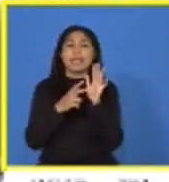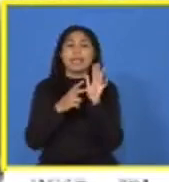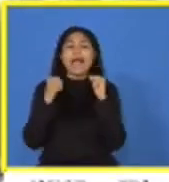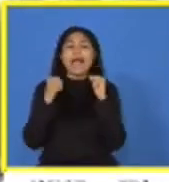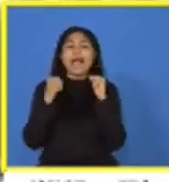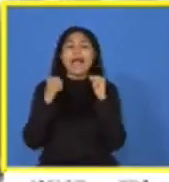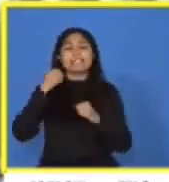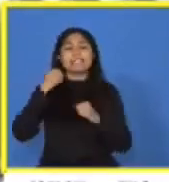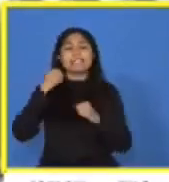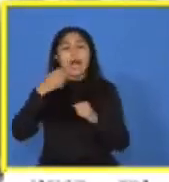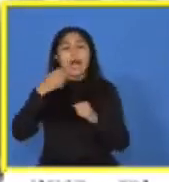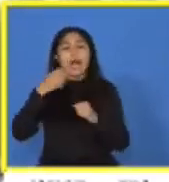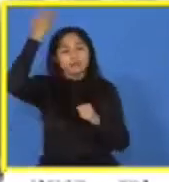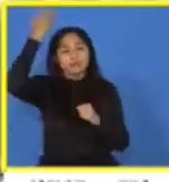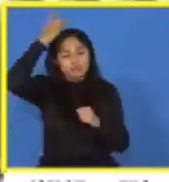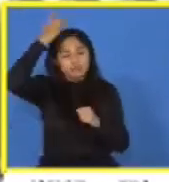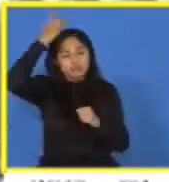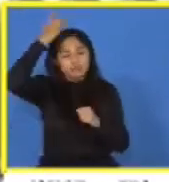bisa